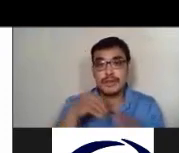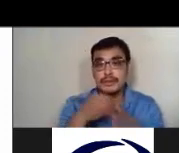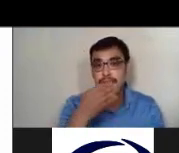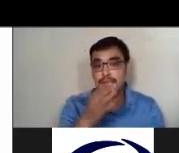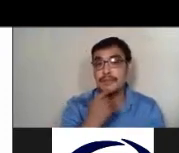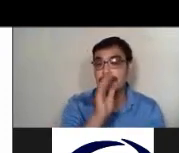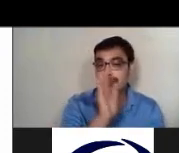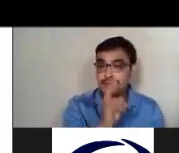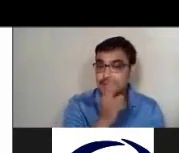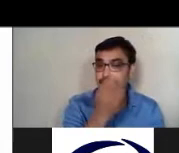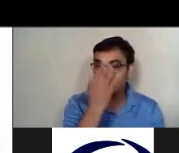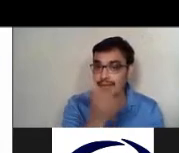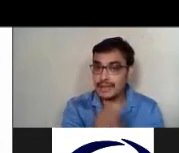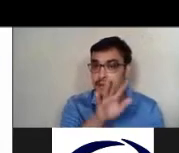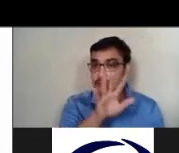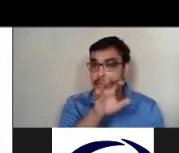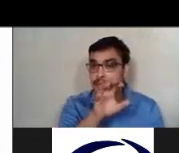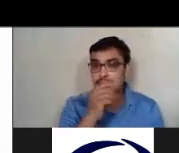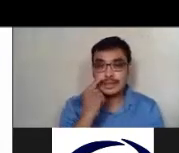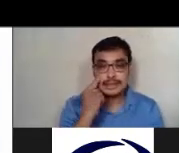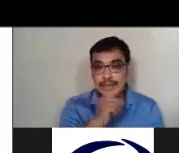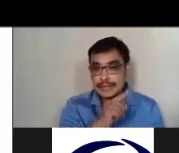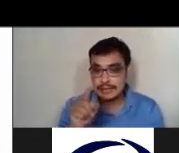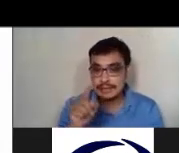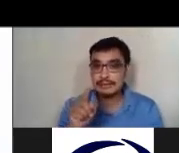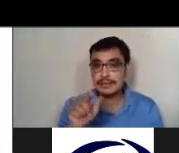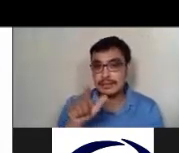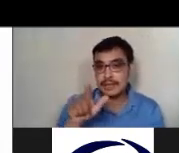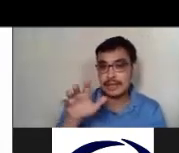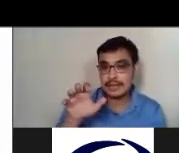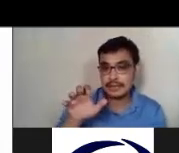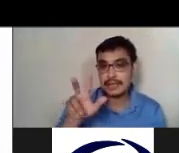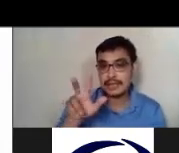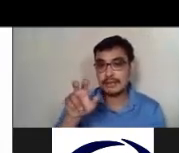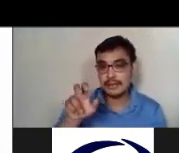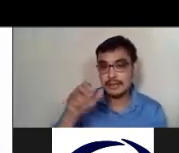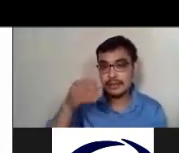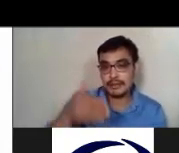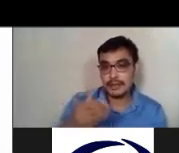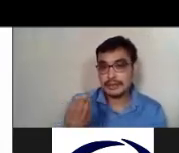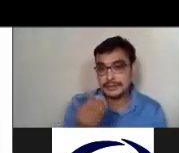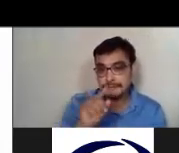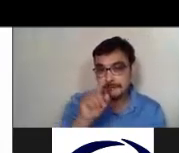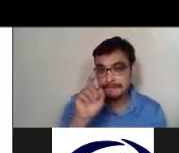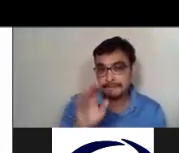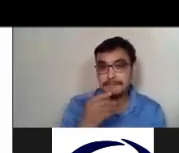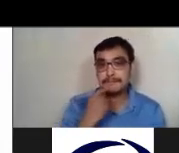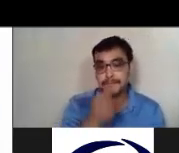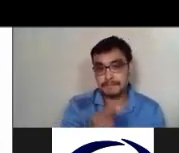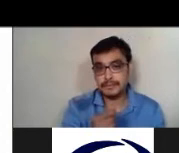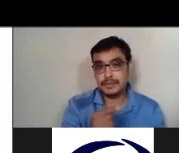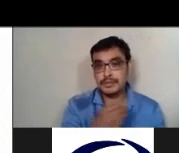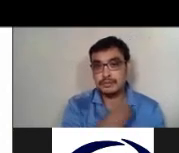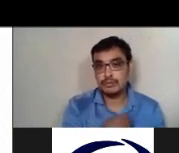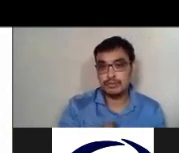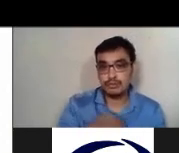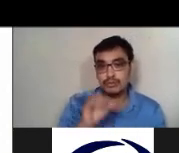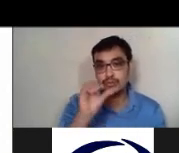त्यो भएको हुनाले 5 मिनटदेखि 7-8 मिनटसम्म केही प्रश्नहरू छ भनेदेखि डाक्टर पशुपतिले अझ त्यसमा